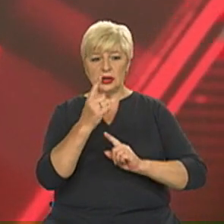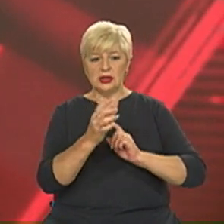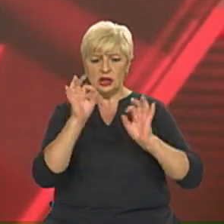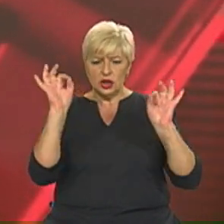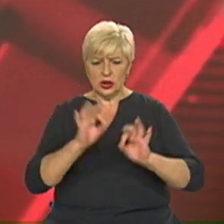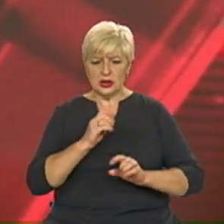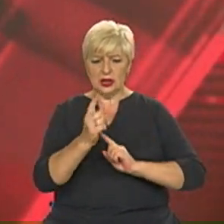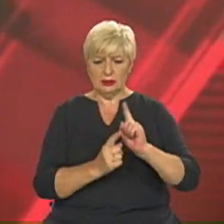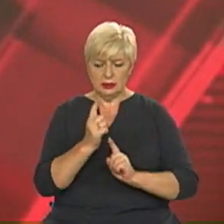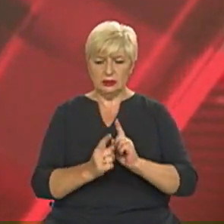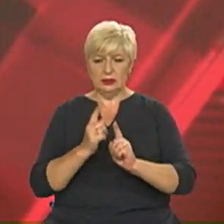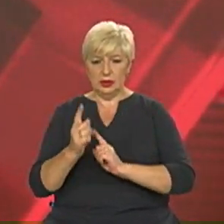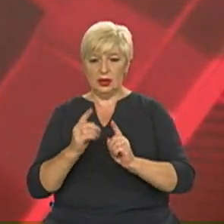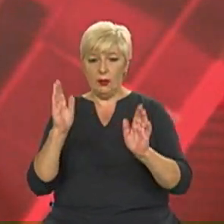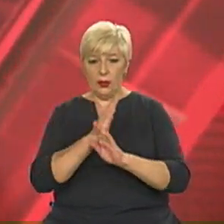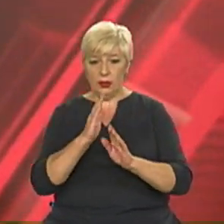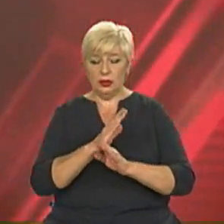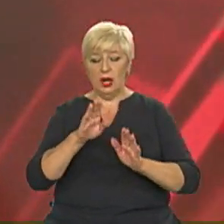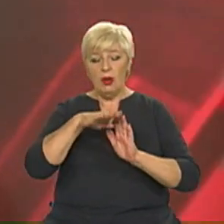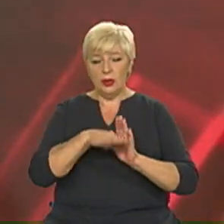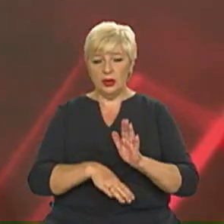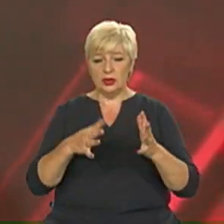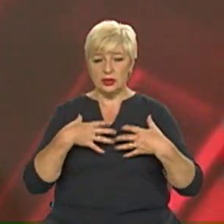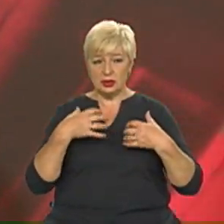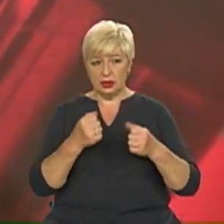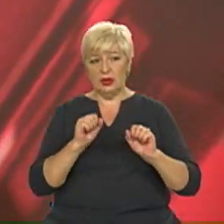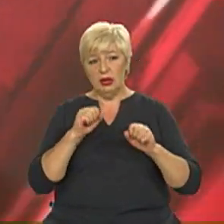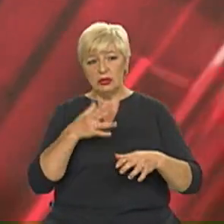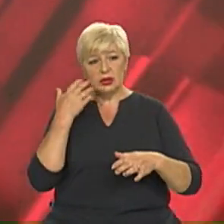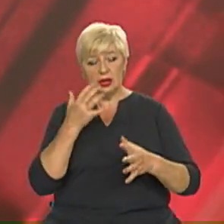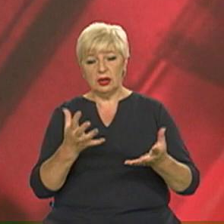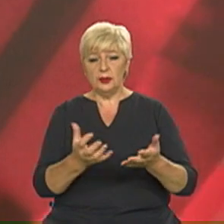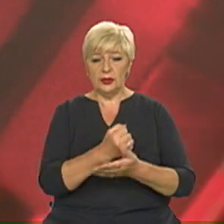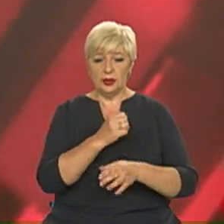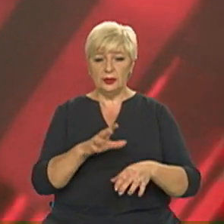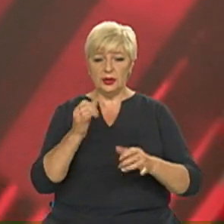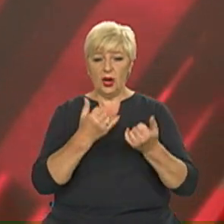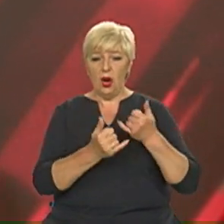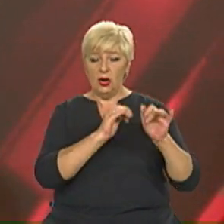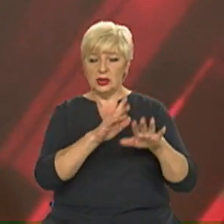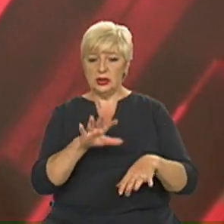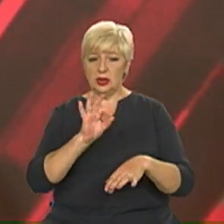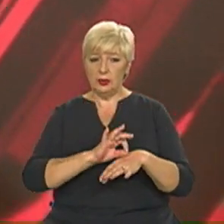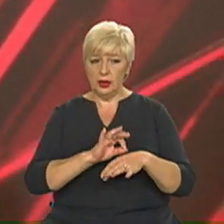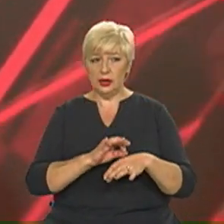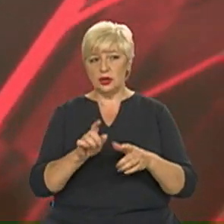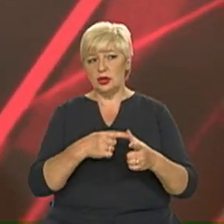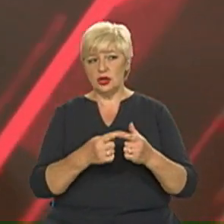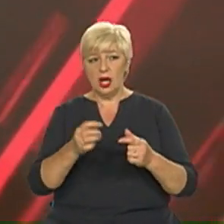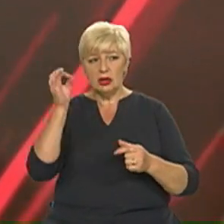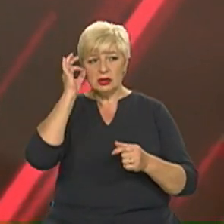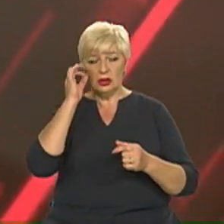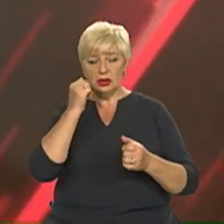стан здоров'я, кажуть лікарі. Тому в цей період дуже легко підхопити осінні болячки чи згадати про старі недуги. Як від